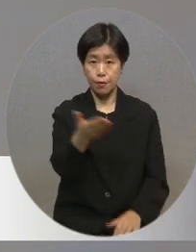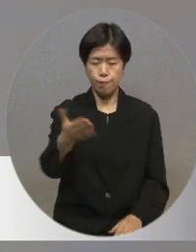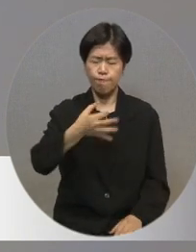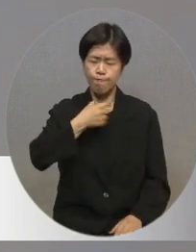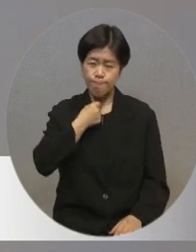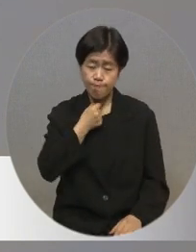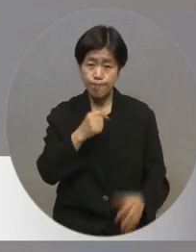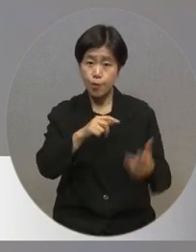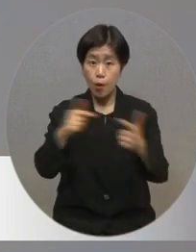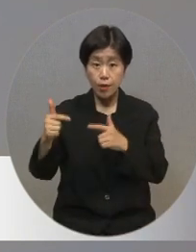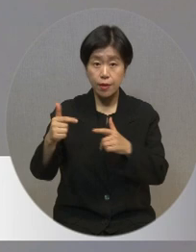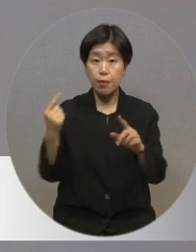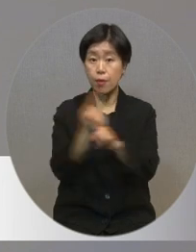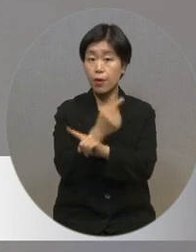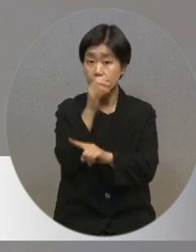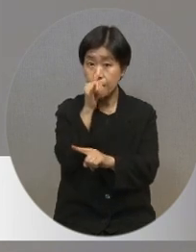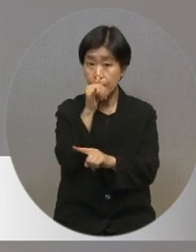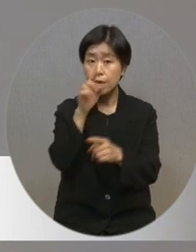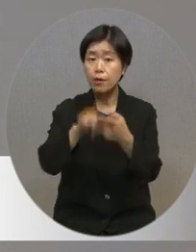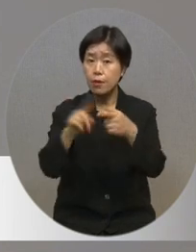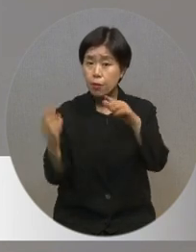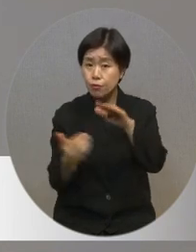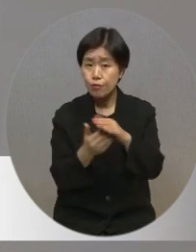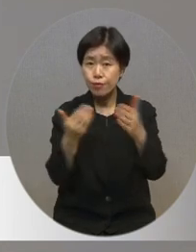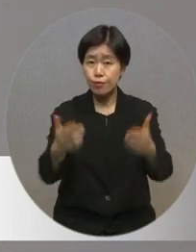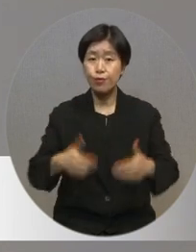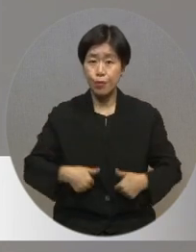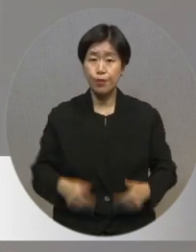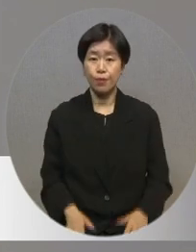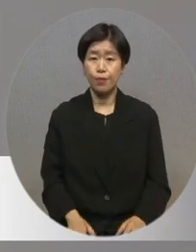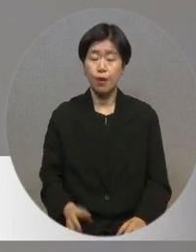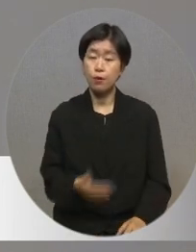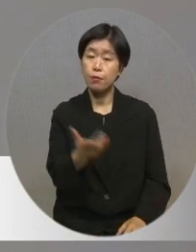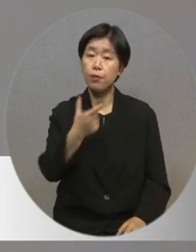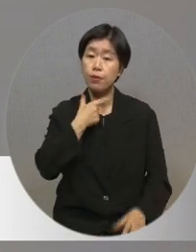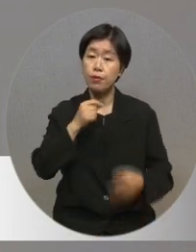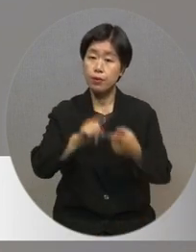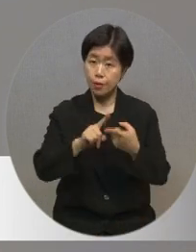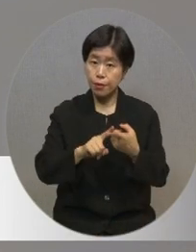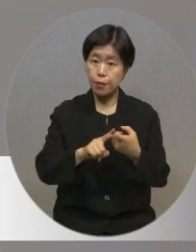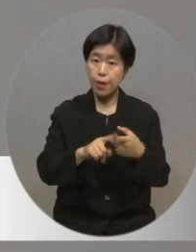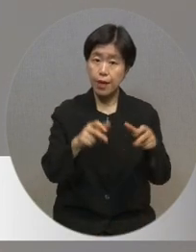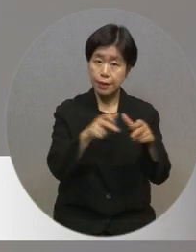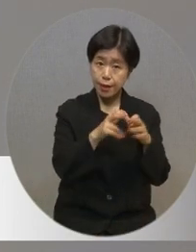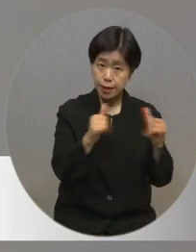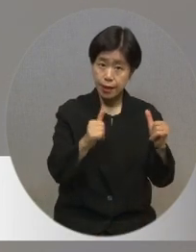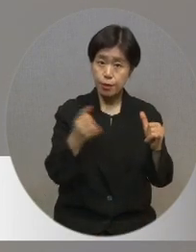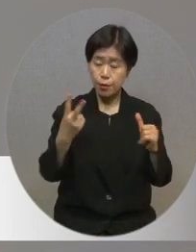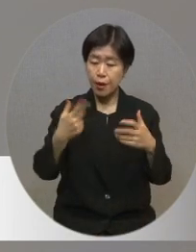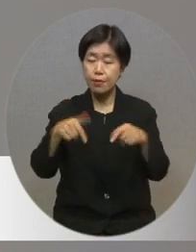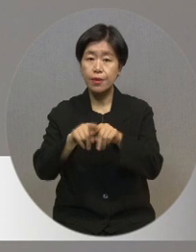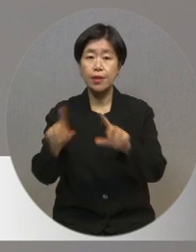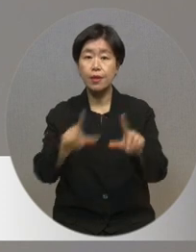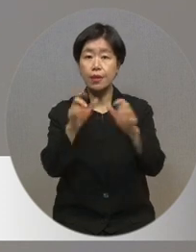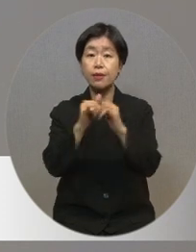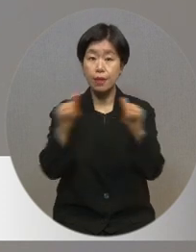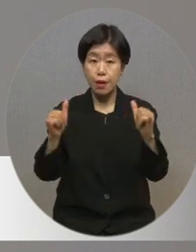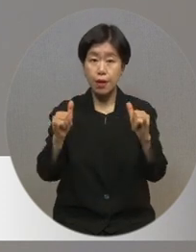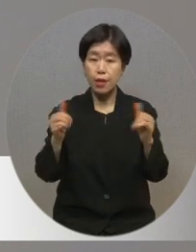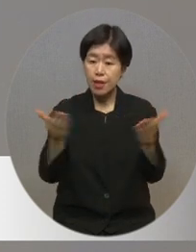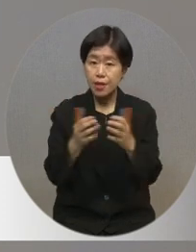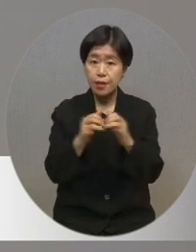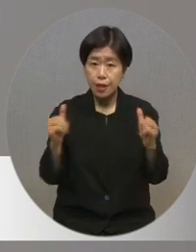새로움이 필요했던 것 같습니다. 욕구에 따른 지역사회 주민 그리고 우리 장애인 종사자분들이 함께